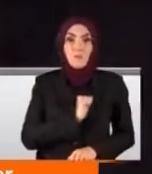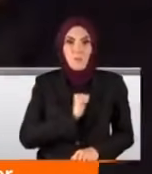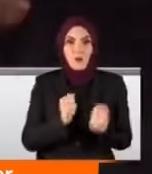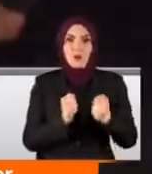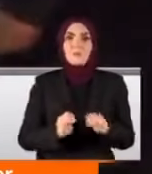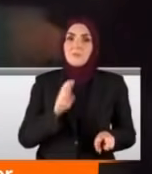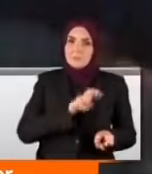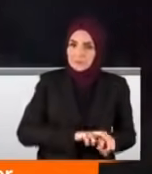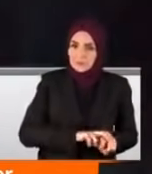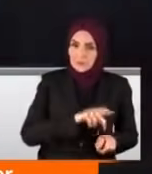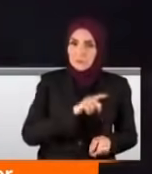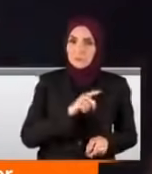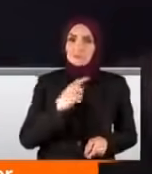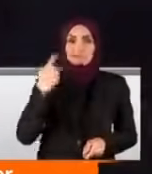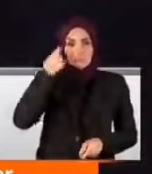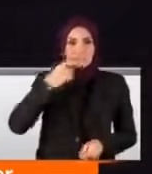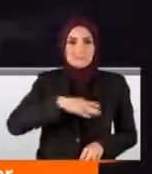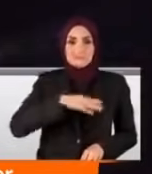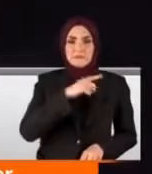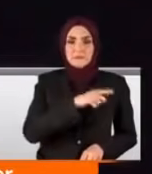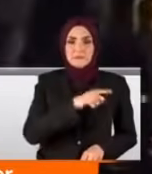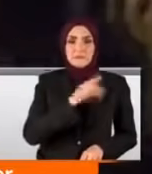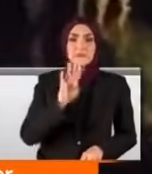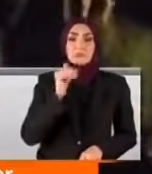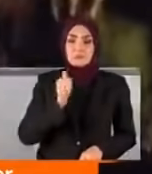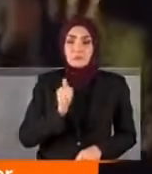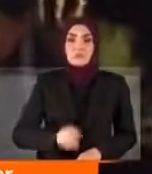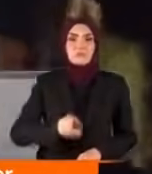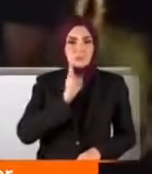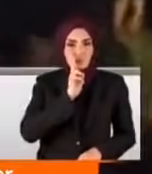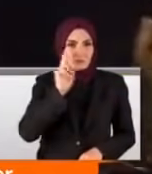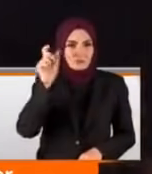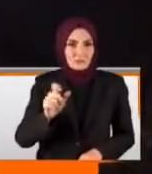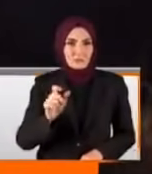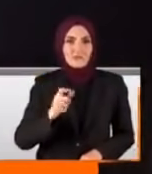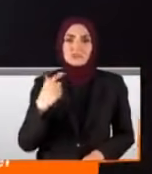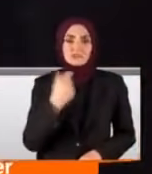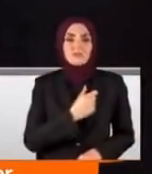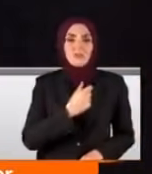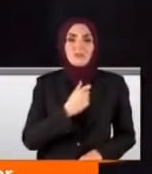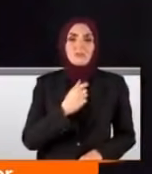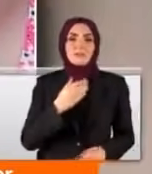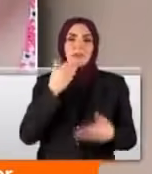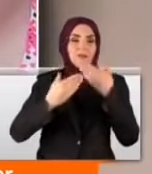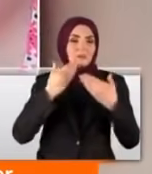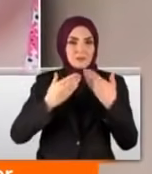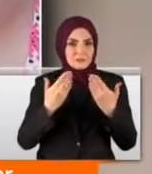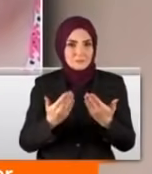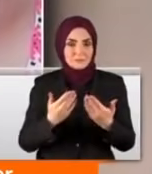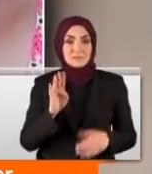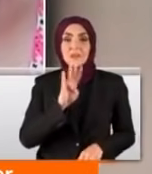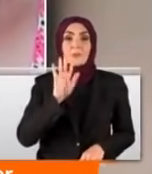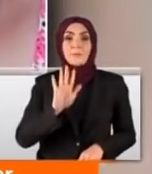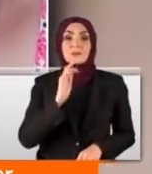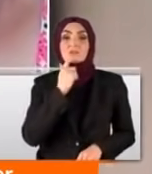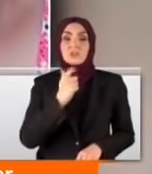silahla. Katil sevgili 40 günün sonunda cinayeti itiraf etti. 45 yaşındaki